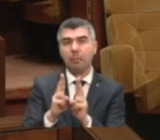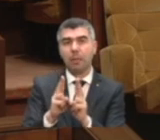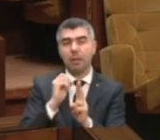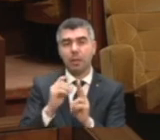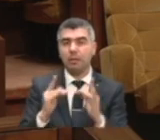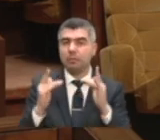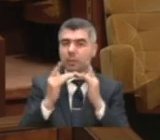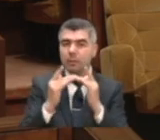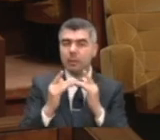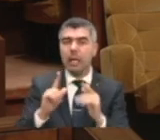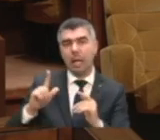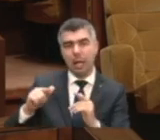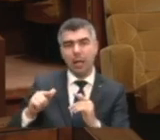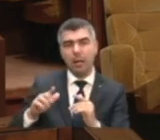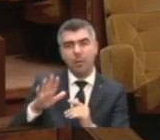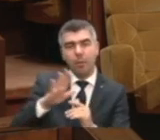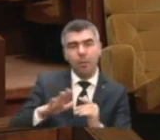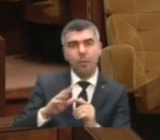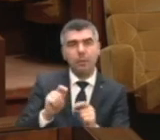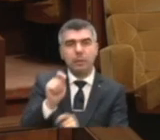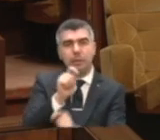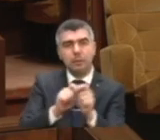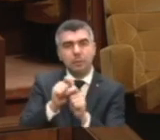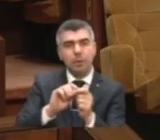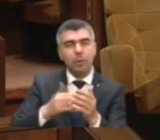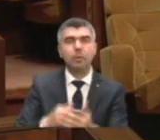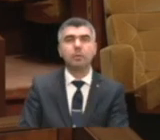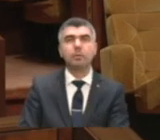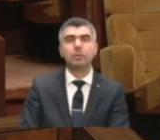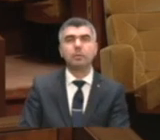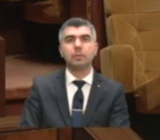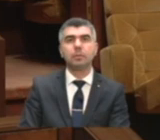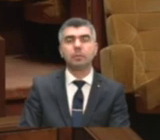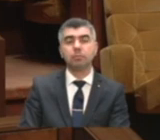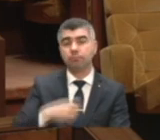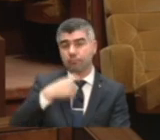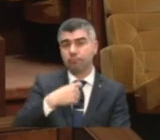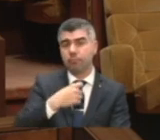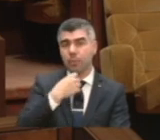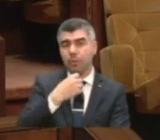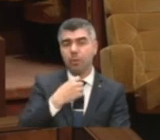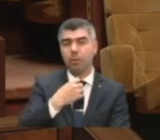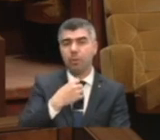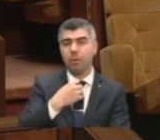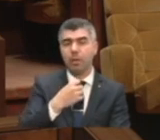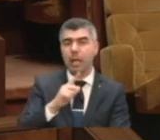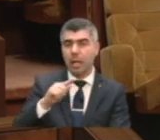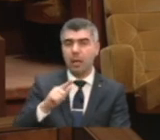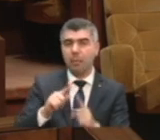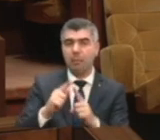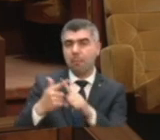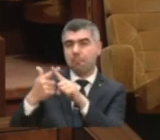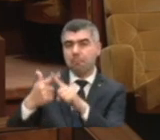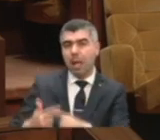بالاسره ومجهزه بالتجهيزات وكاين حنا اللي كنلاحظوا يعني كاين واحد العجز في الاعتمادات